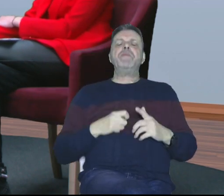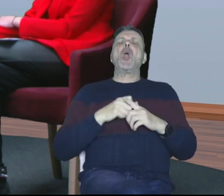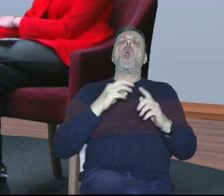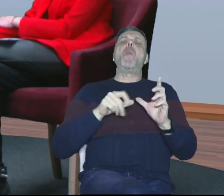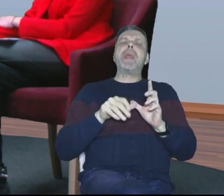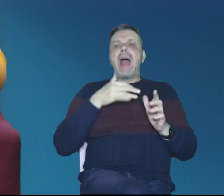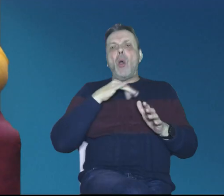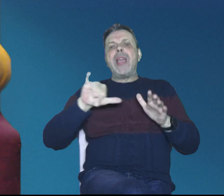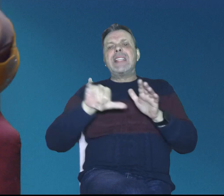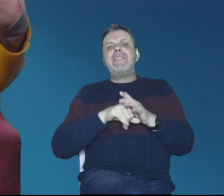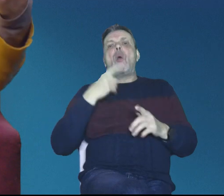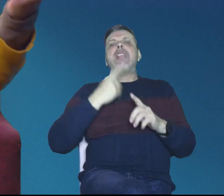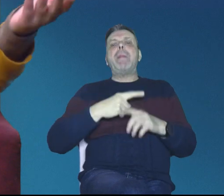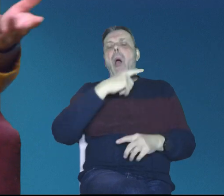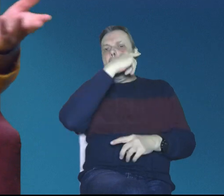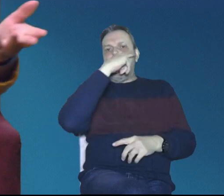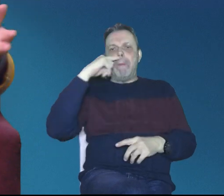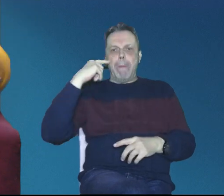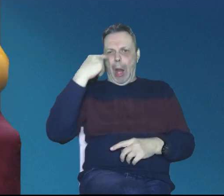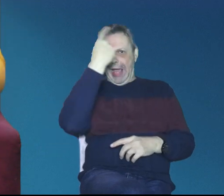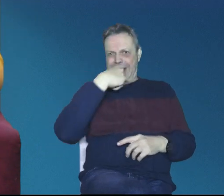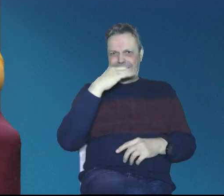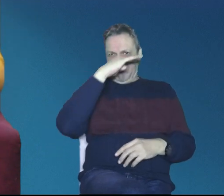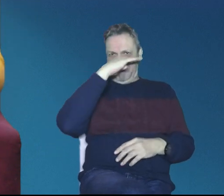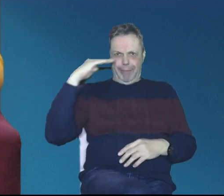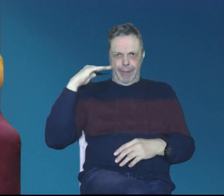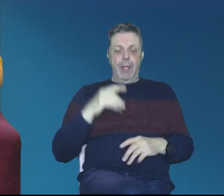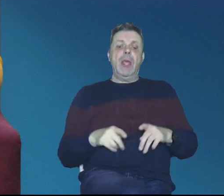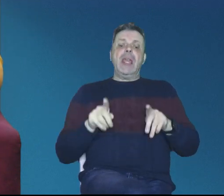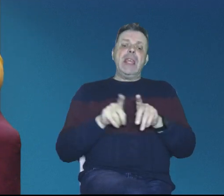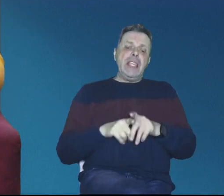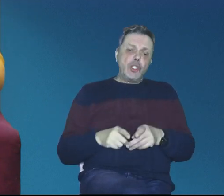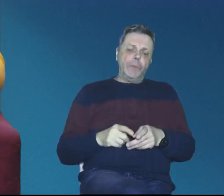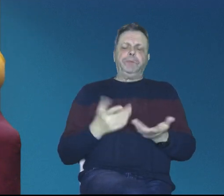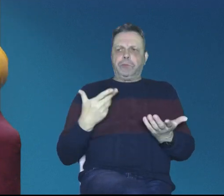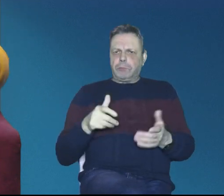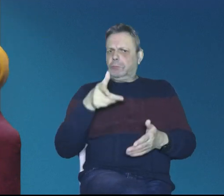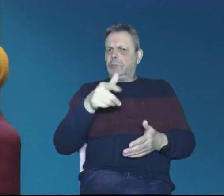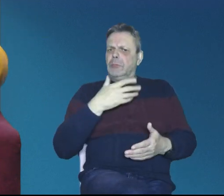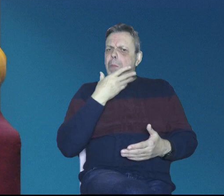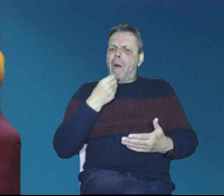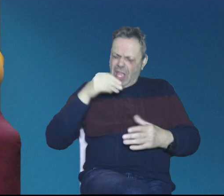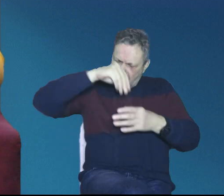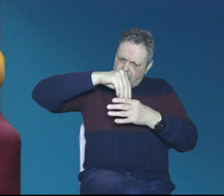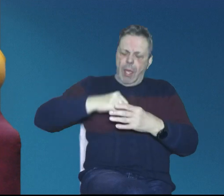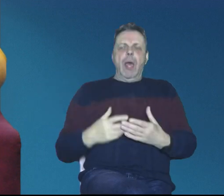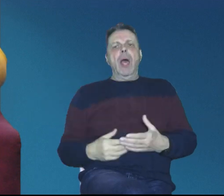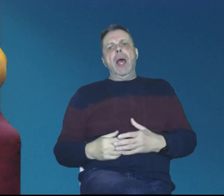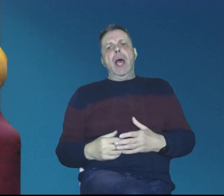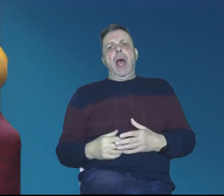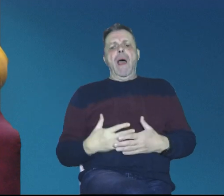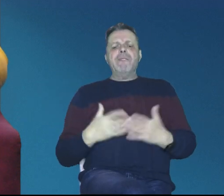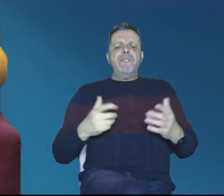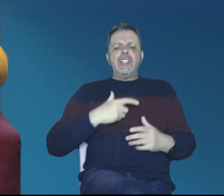maske Kolumbina Bauta što skrivaju samo pola nam lica. Evo, znači, isto sam se dotakla malo povijesnih